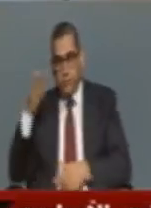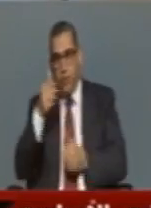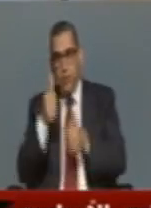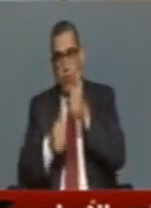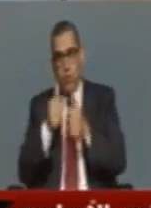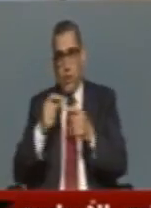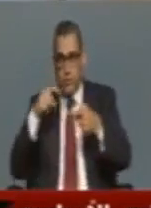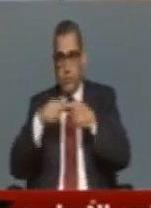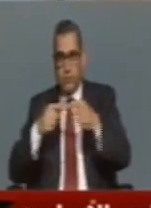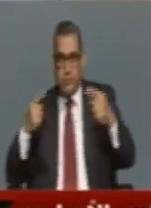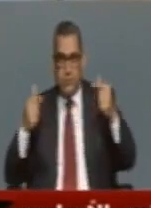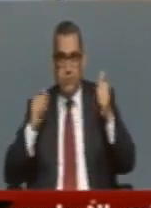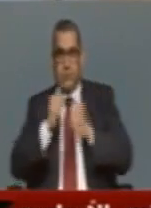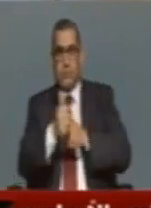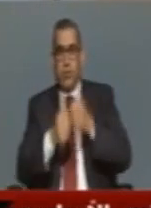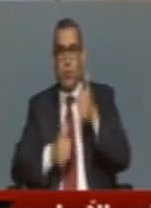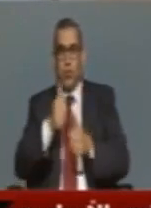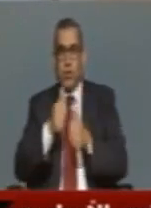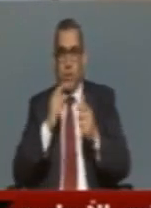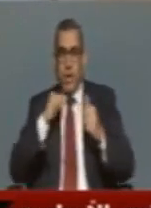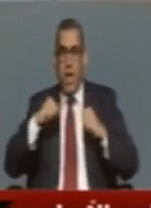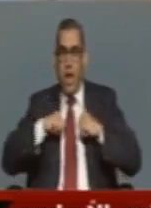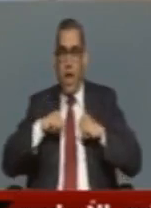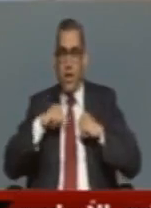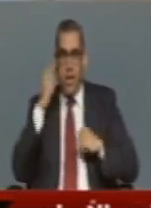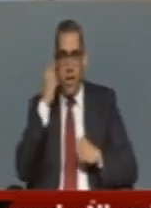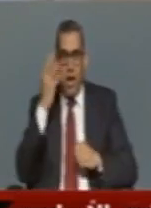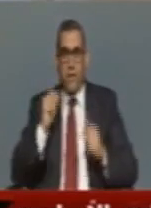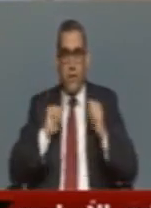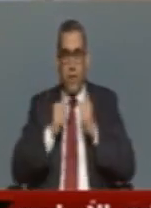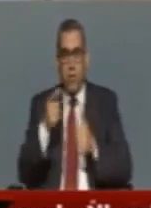هذا الإطار. فالحقيقة ده واحد من الحاجات المهمة.